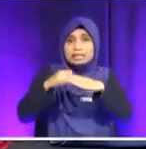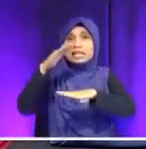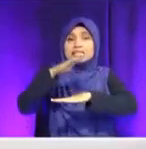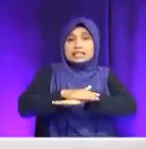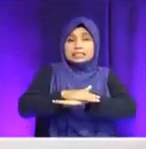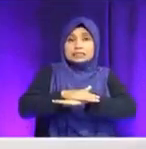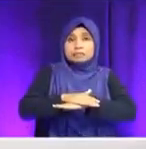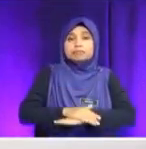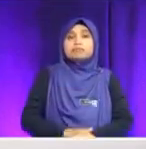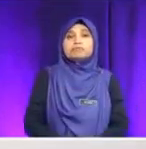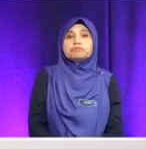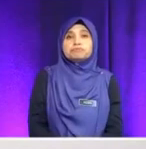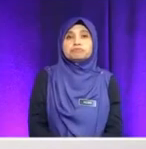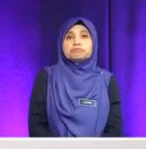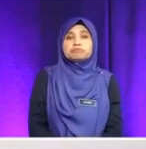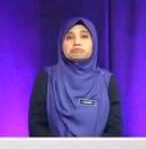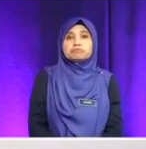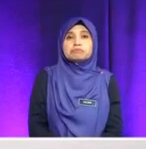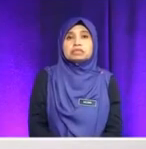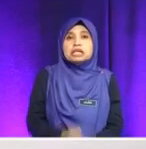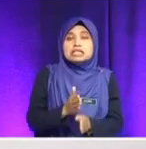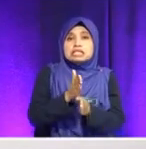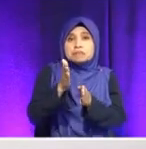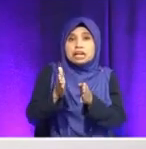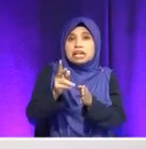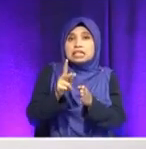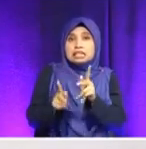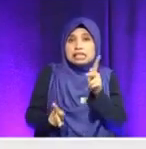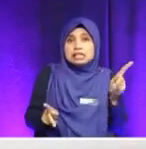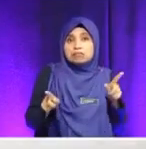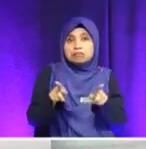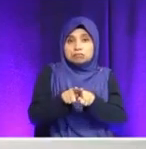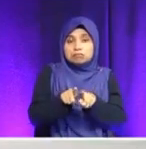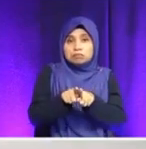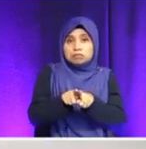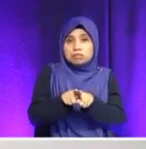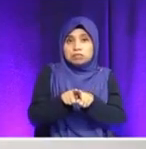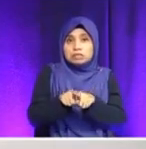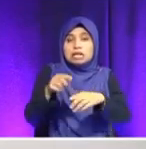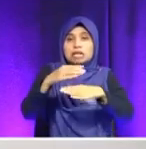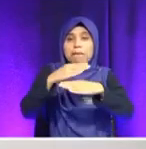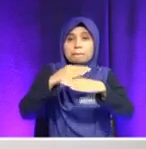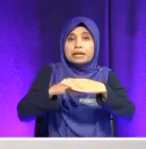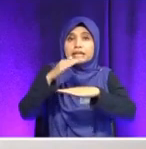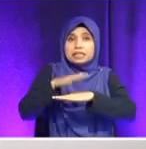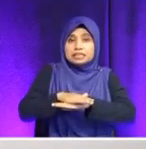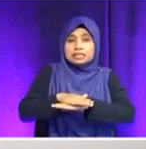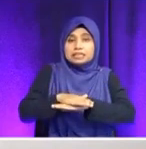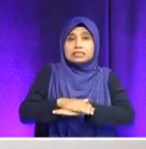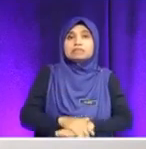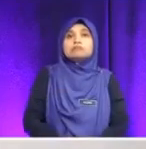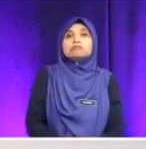ke atas. Okey. Baiklah. Dan sebelah kiri pun sama. Lipat ke atas. Lipat ke atas. Pastikan samalah.